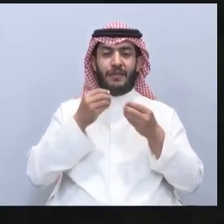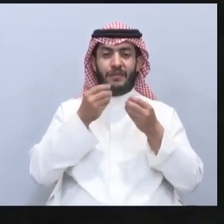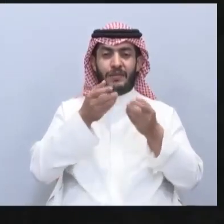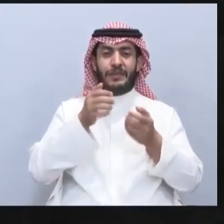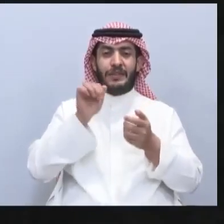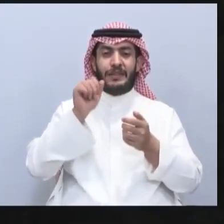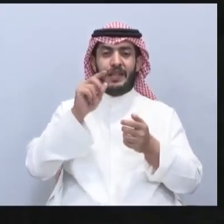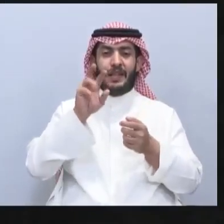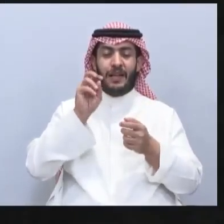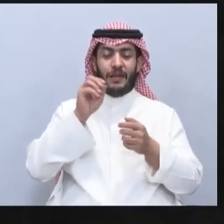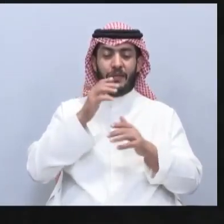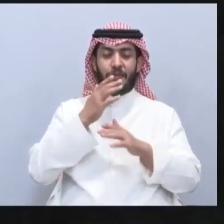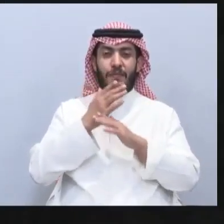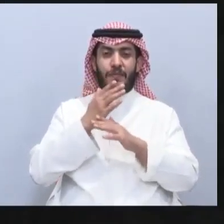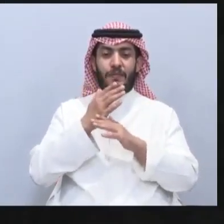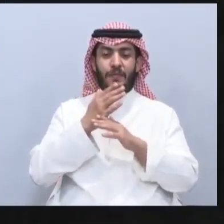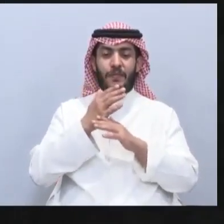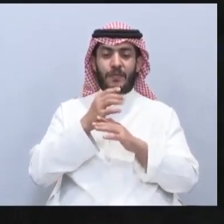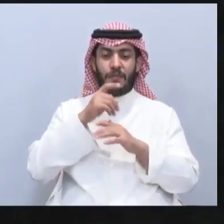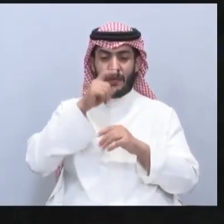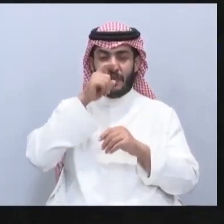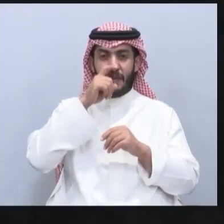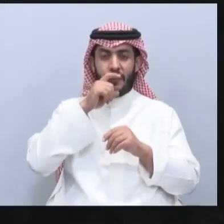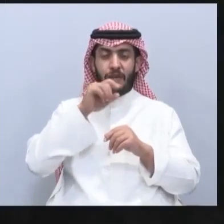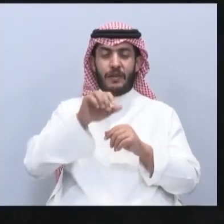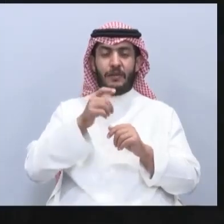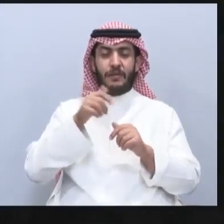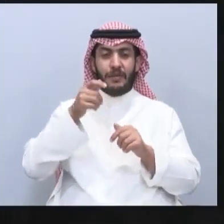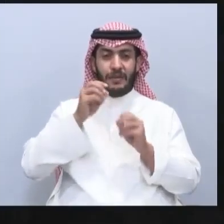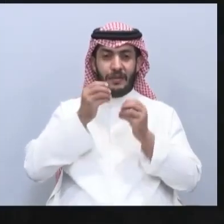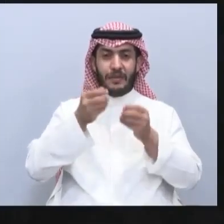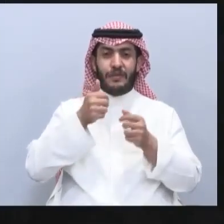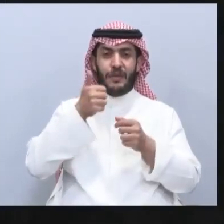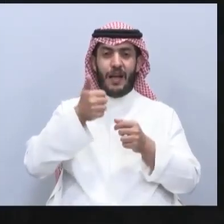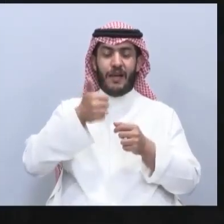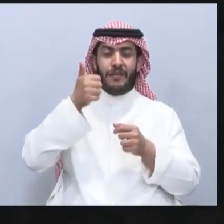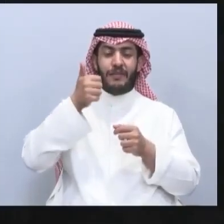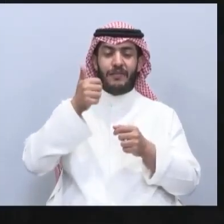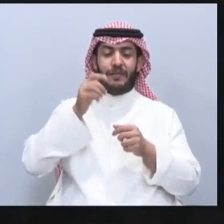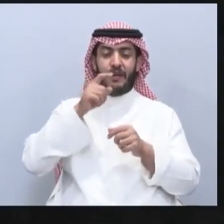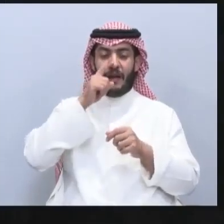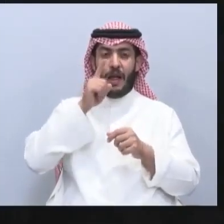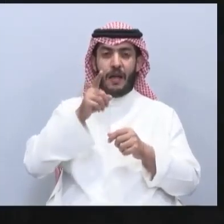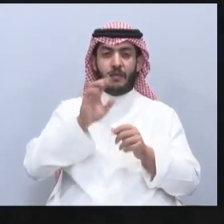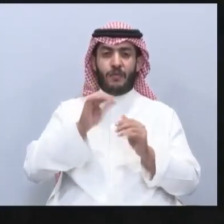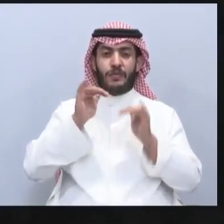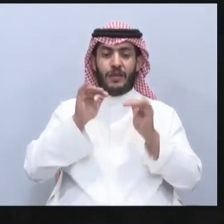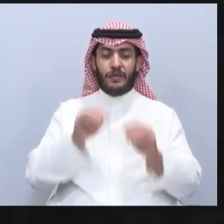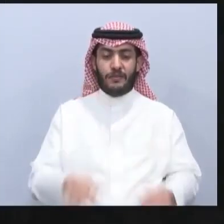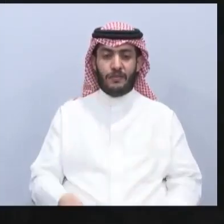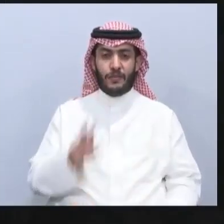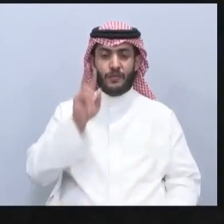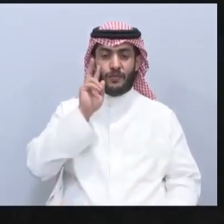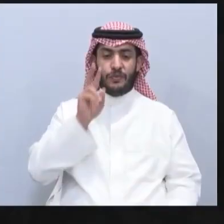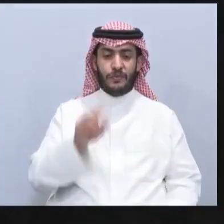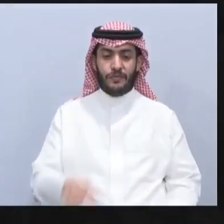يراعي حاله ولذلك لا ينبغي ان يعطى الشيء السيء وانما النبي صلى الله عليه وسلم يامر باخذ المتوسط تعالوا